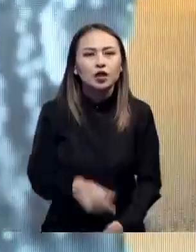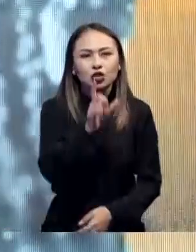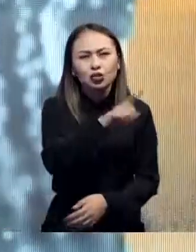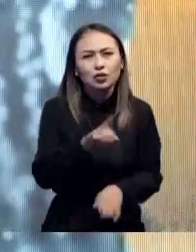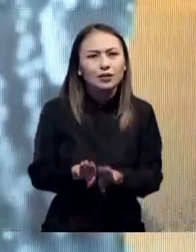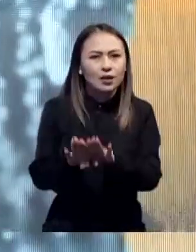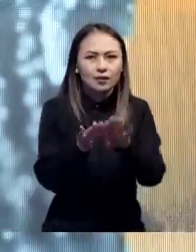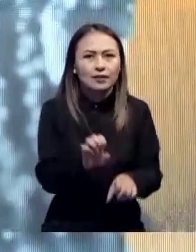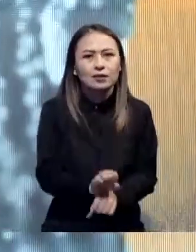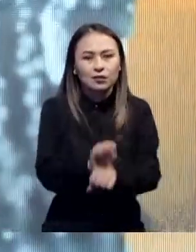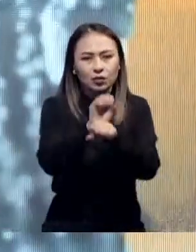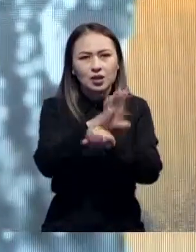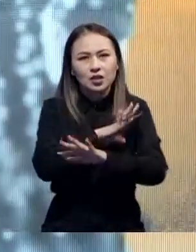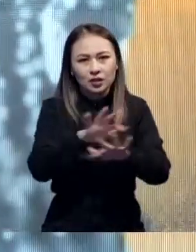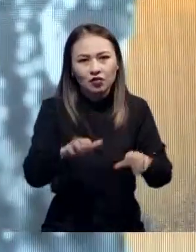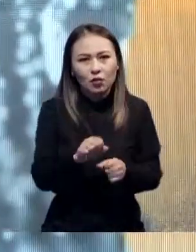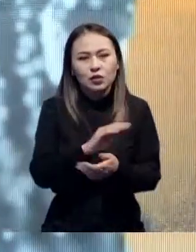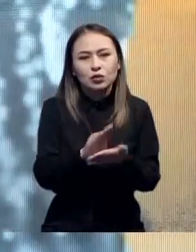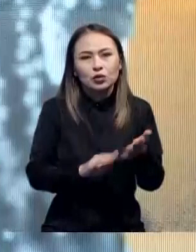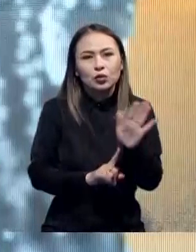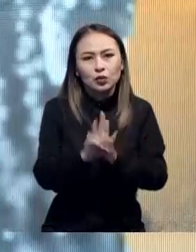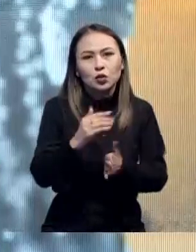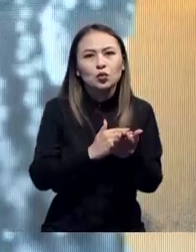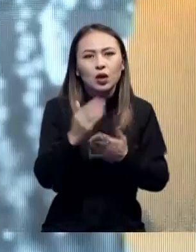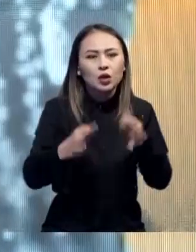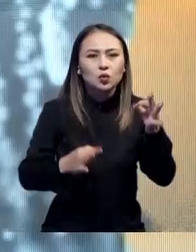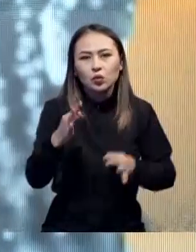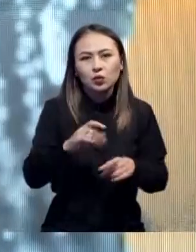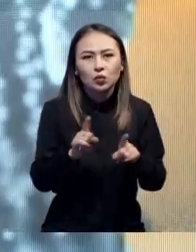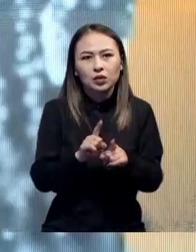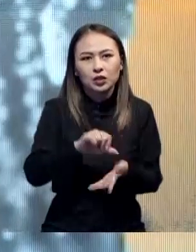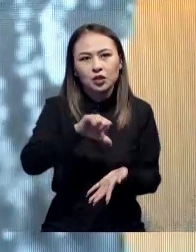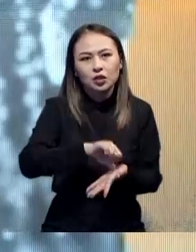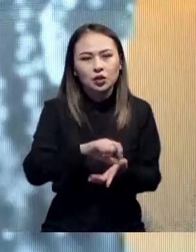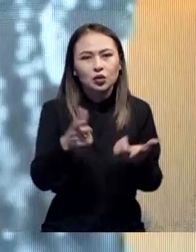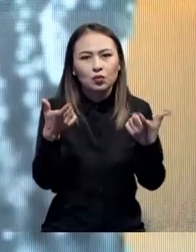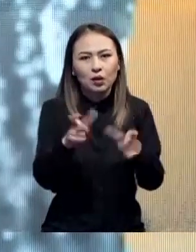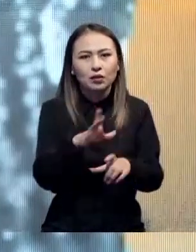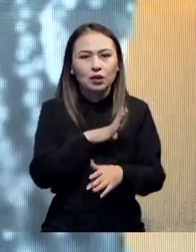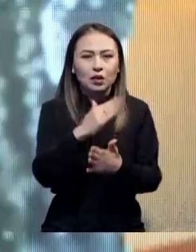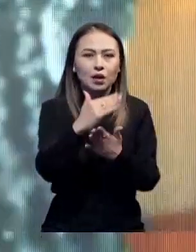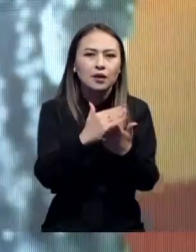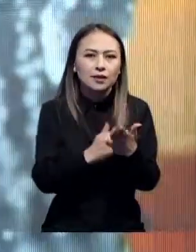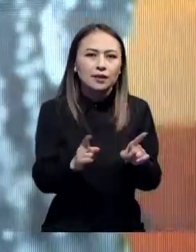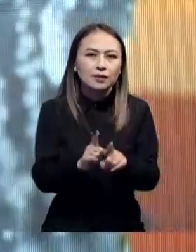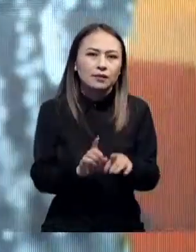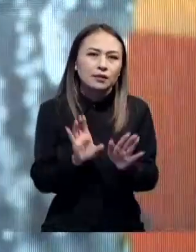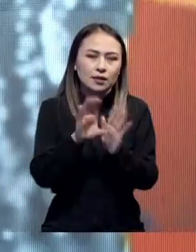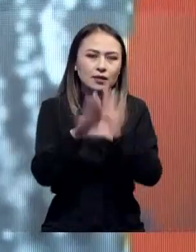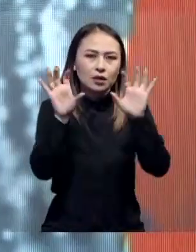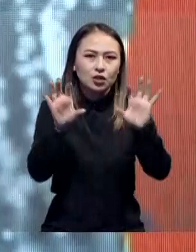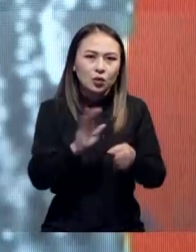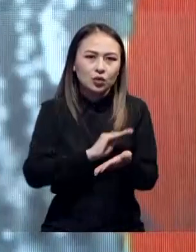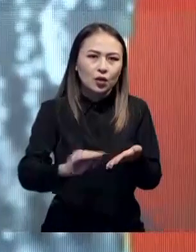Жұрттың жаппай наразылығына биліктің сұнған сот реформасы түрткі болды. Ол жоғары соттың өкілеттігін шектеуге бағытталған. Қазір бұл